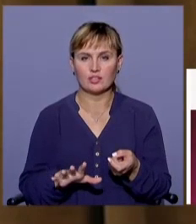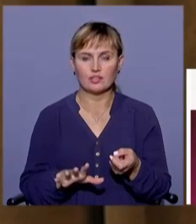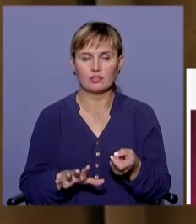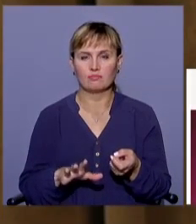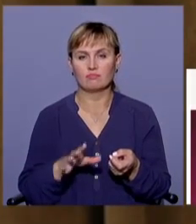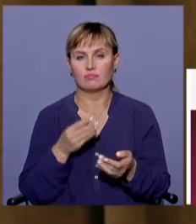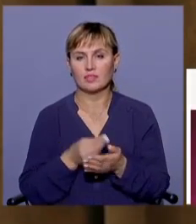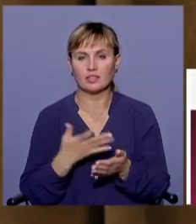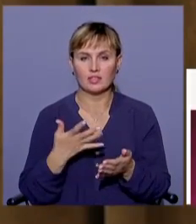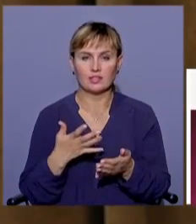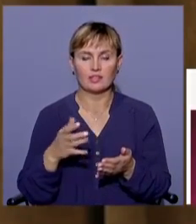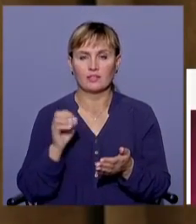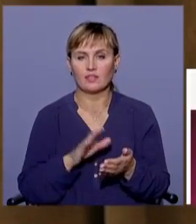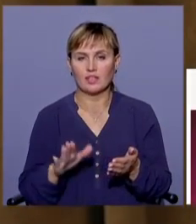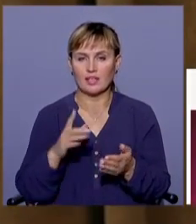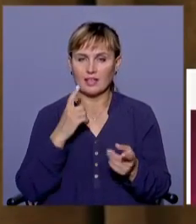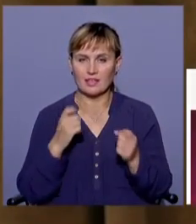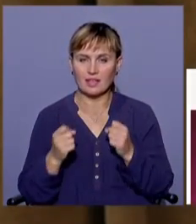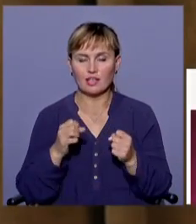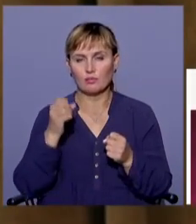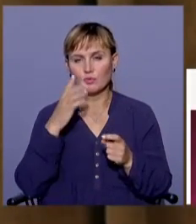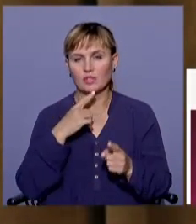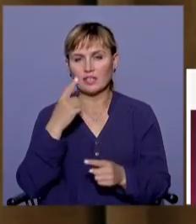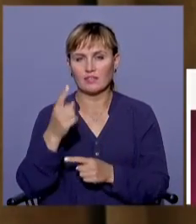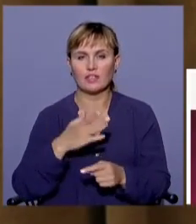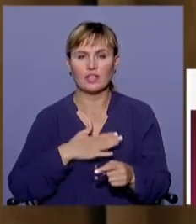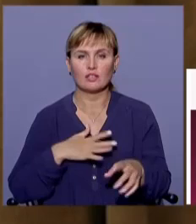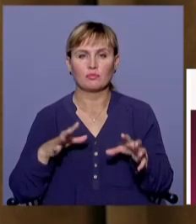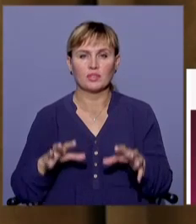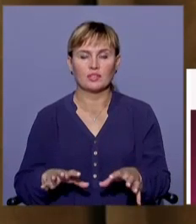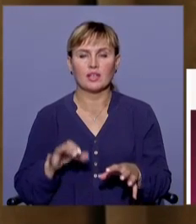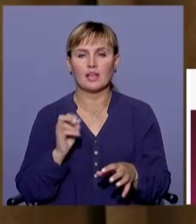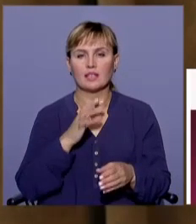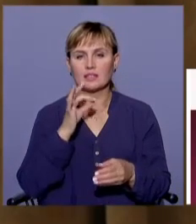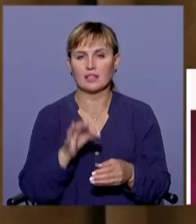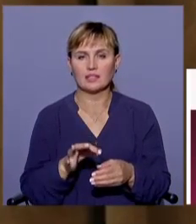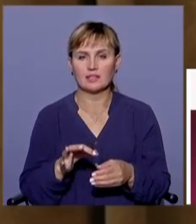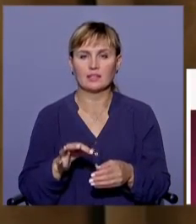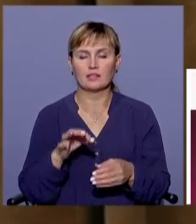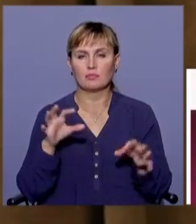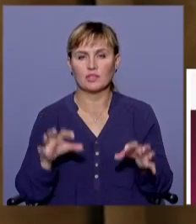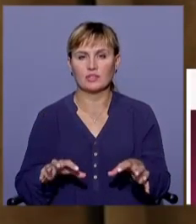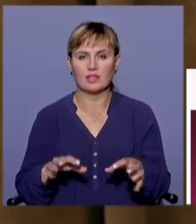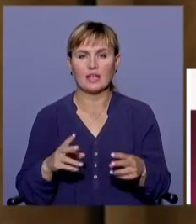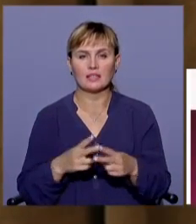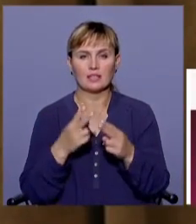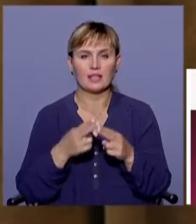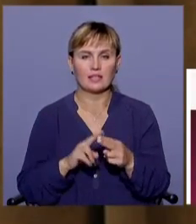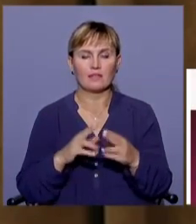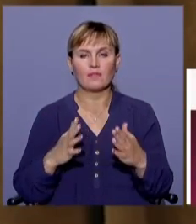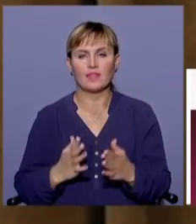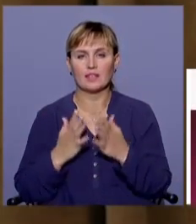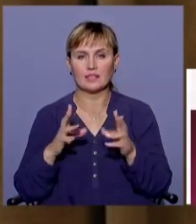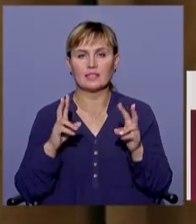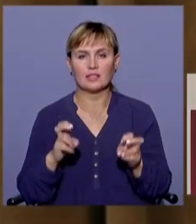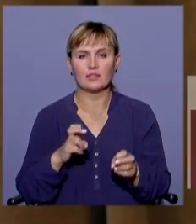Евразии, яркое свидетельство мудрости и дальновидности нашего президента. Как сказал Елбасы, Астана – это вдохновляющий